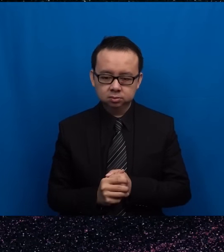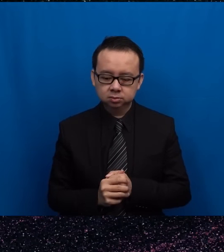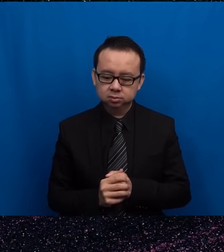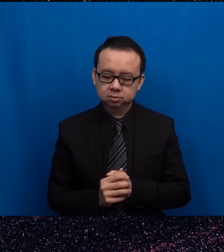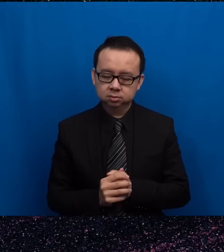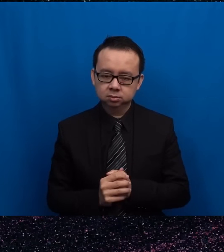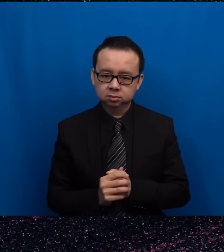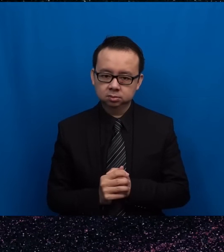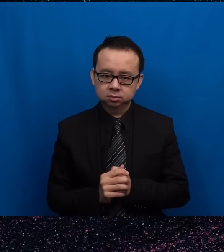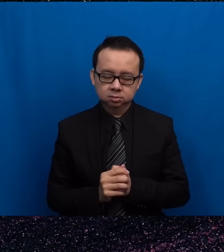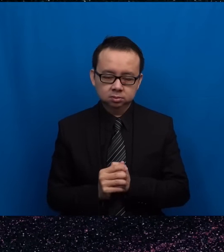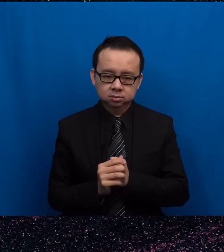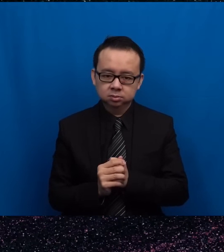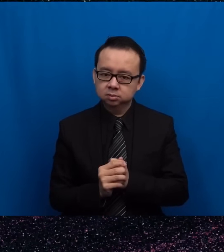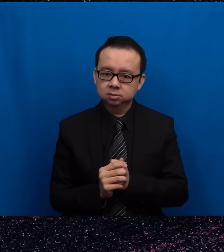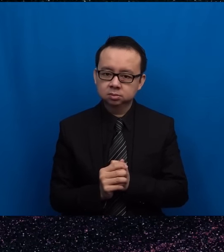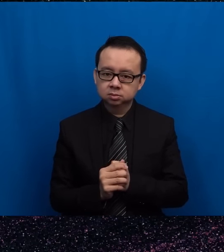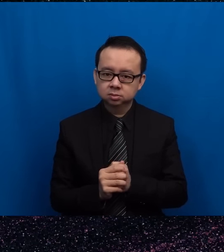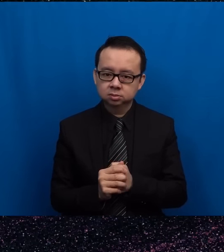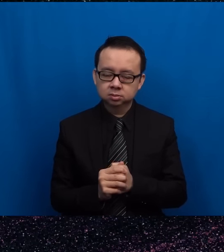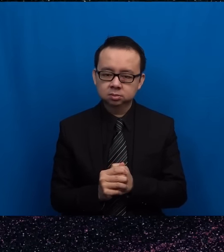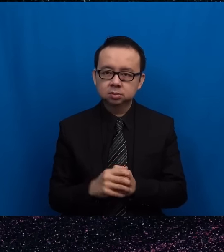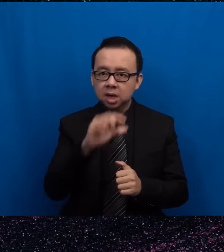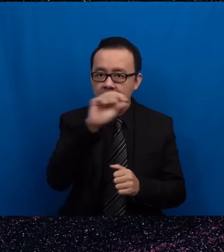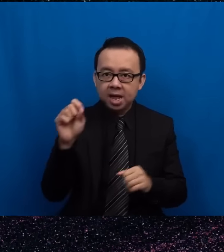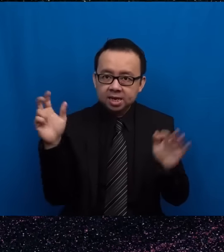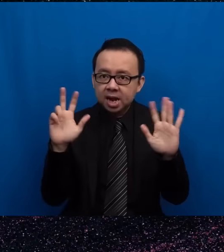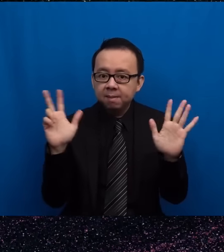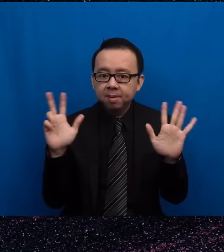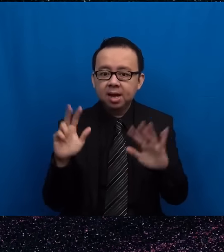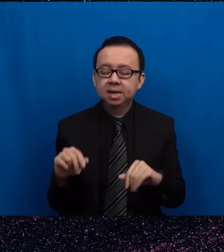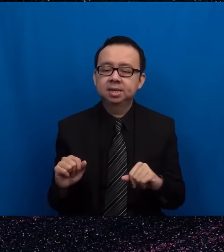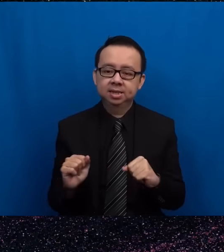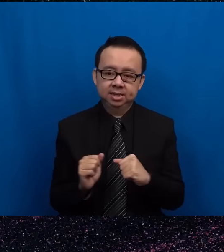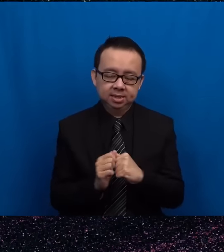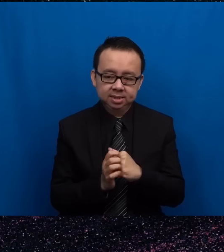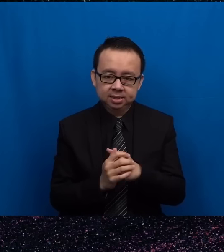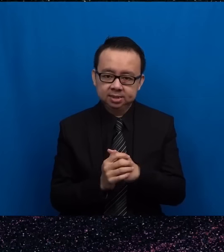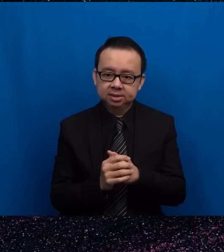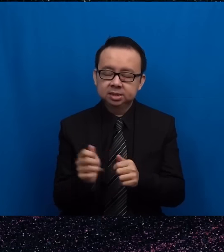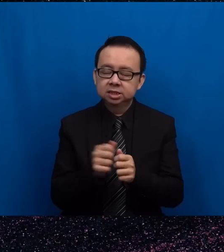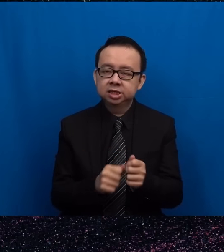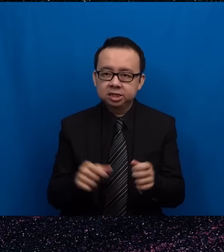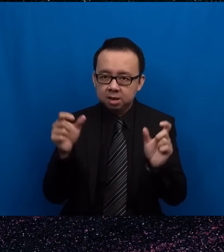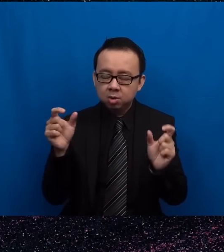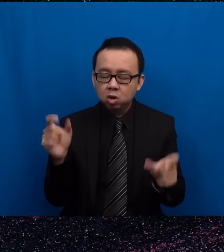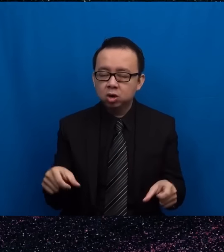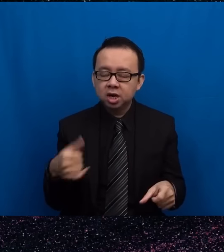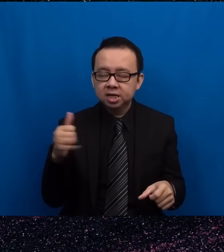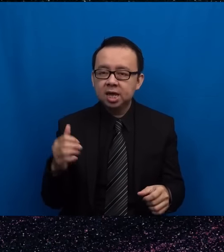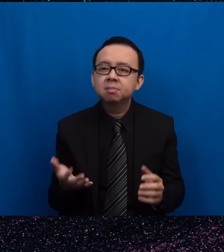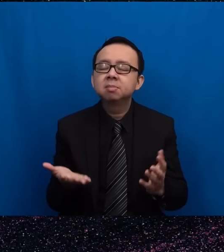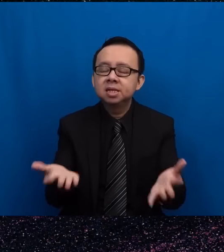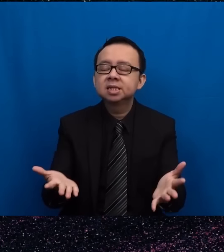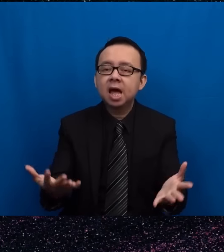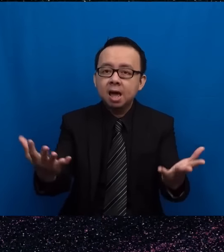akan dibukakan bagimu. Karena setiap orang yang meminta, menerima. Dan setiap orang yang